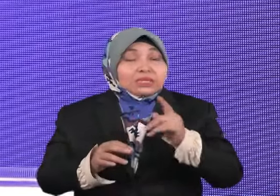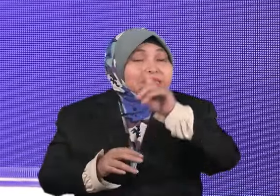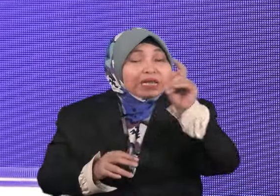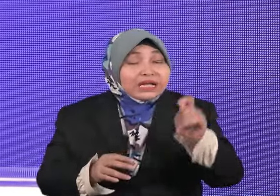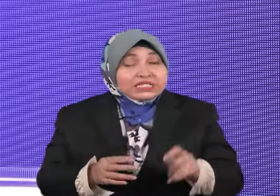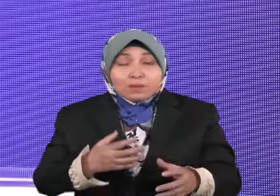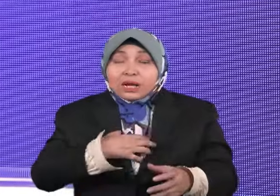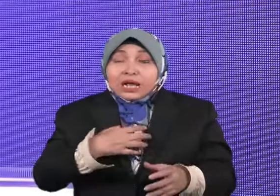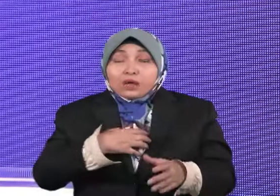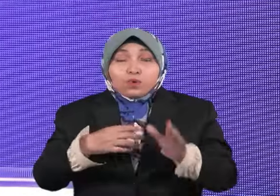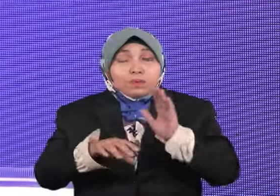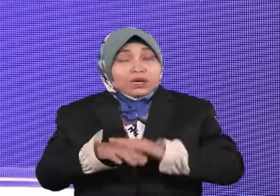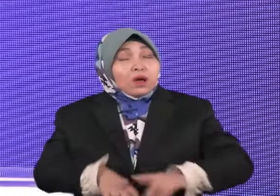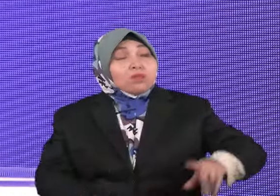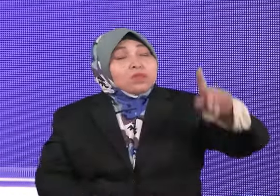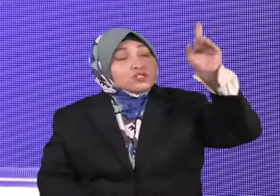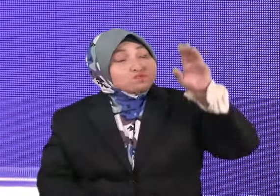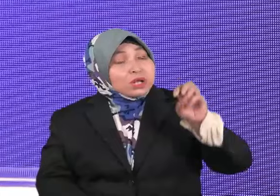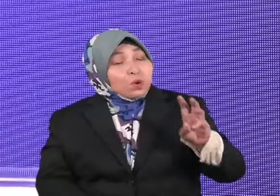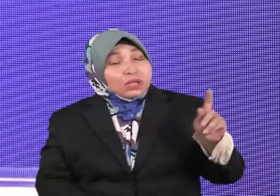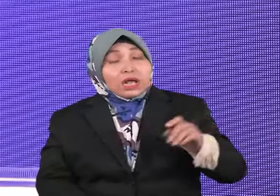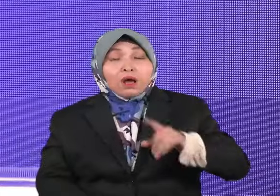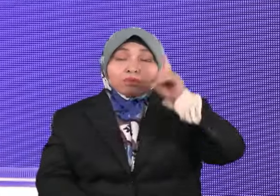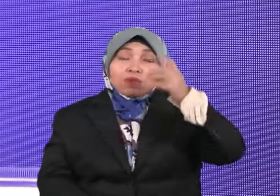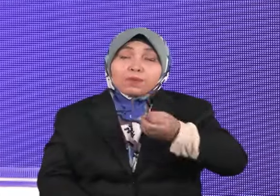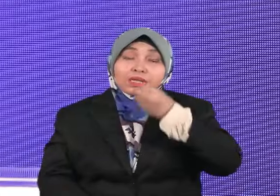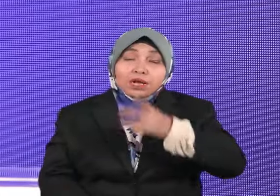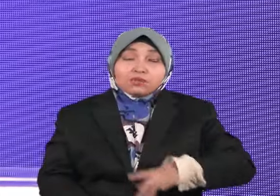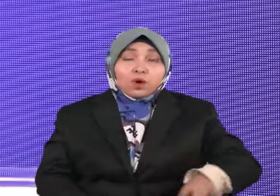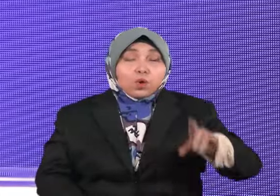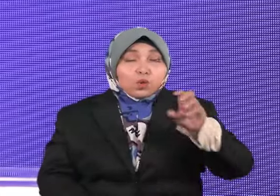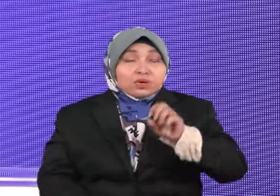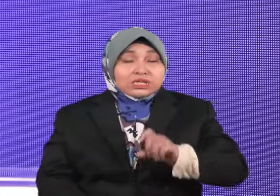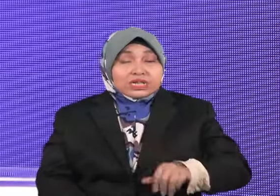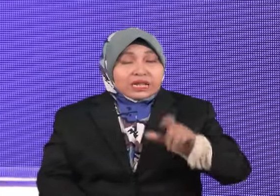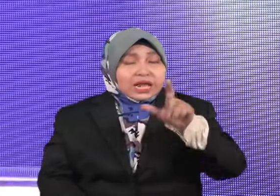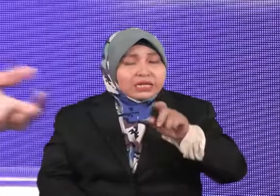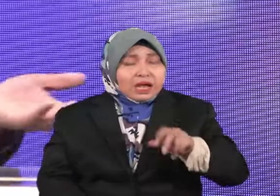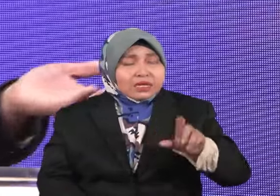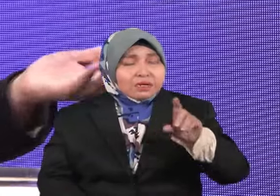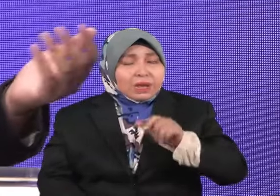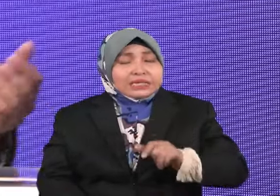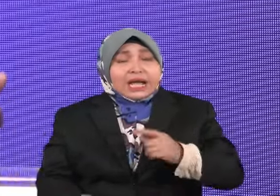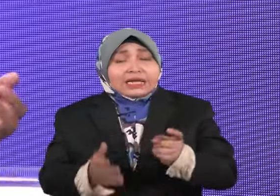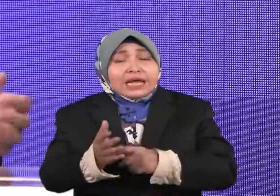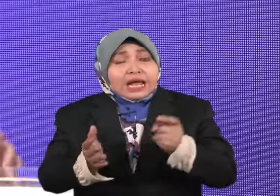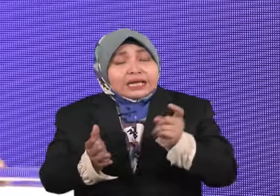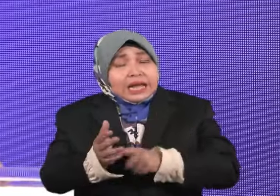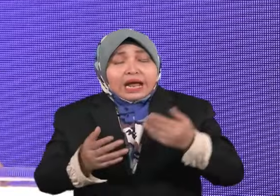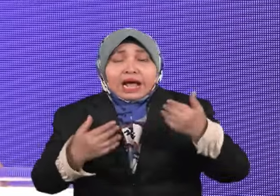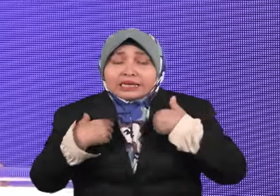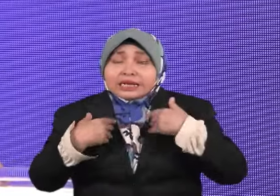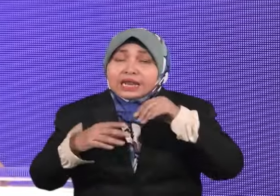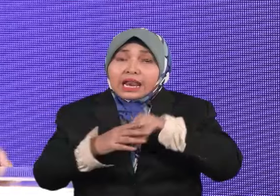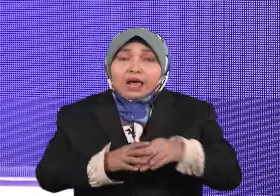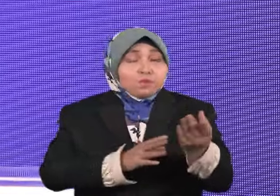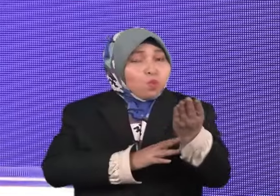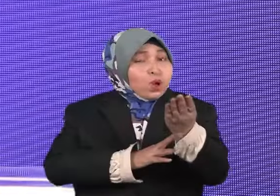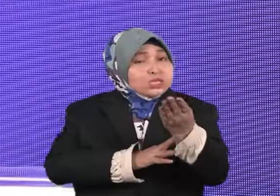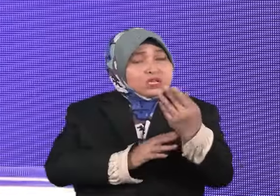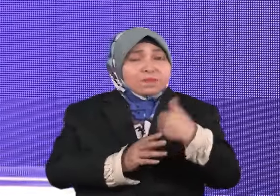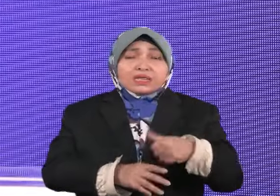mengadu kepada Allah Subhanahu Wa Taala, Allah cakap ujibu da'wat ad-da'i idza da'in. Ya, malah kadang-kadang Ustaz ni, kadang-kadang ada je dalam WhatsApp ke ada